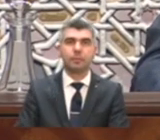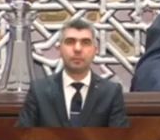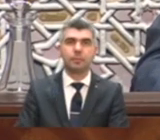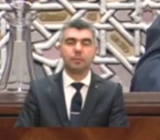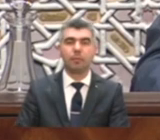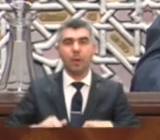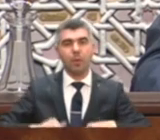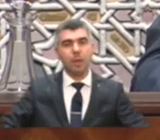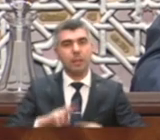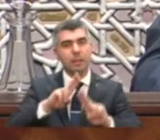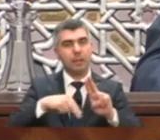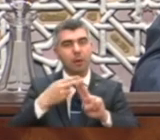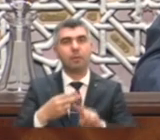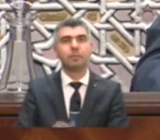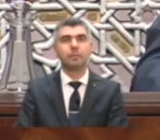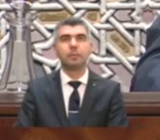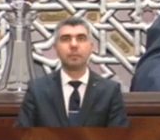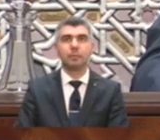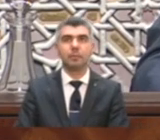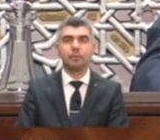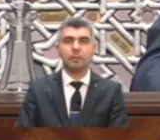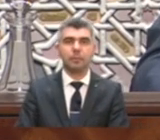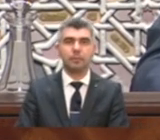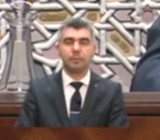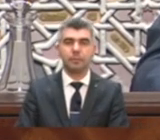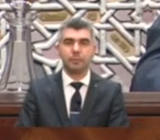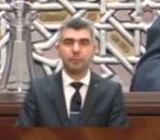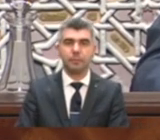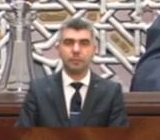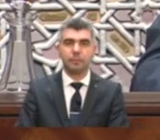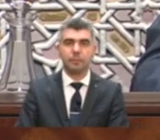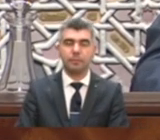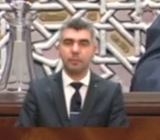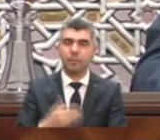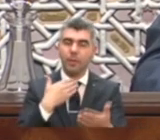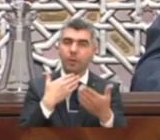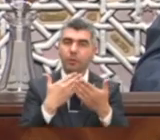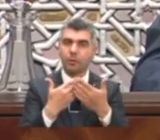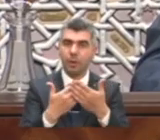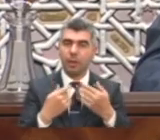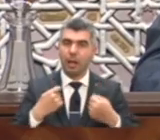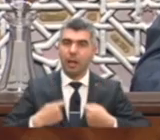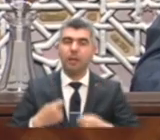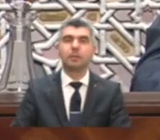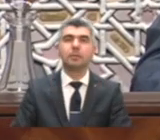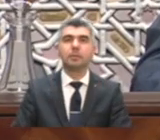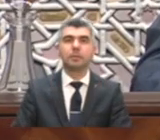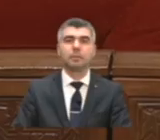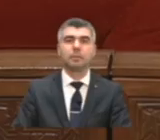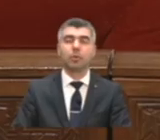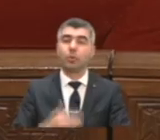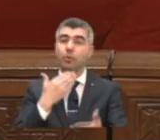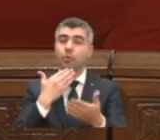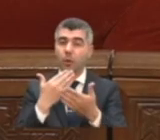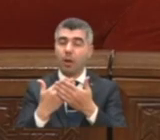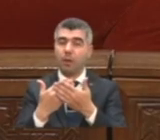سيده الوزيره تفضلوا نرد على التعقيبات. شكرا سيد الرئيس. سيد نائب،